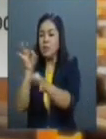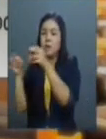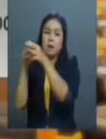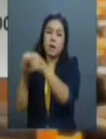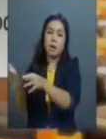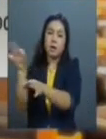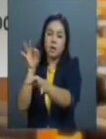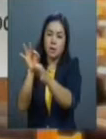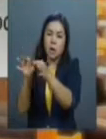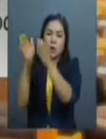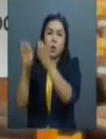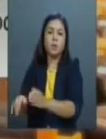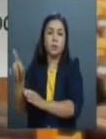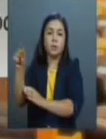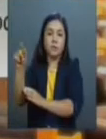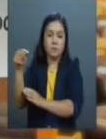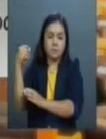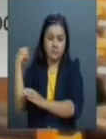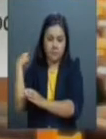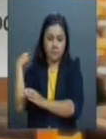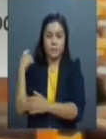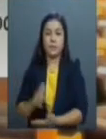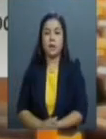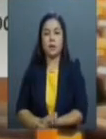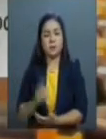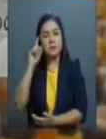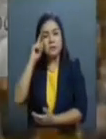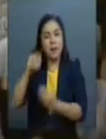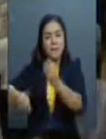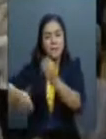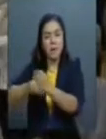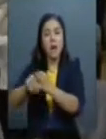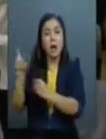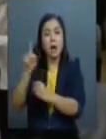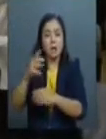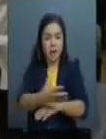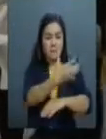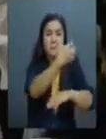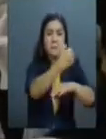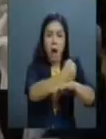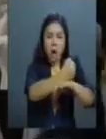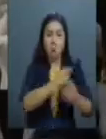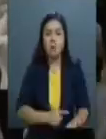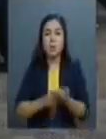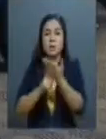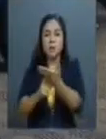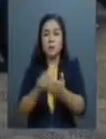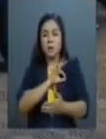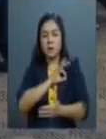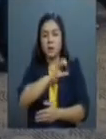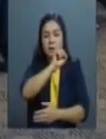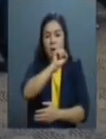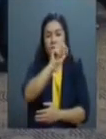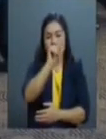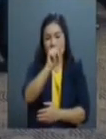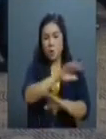ให้ได้เขตละ20คนมีข้อสังเกตจากกระแสการเมืองว่าข้อเสนอการยกเลิกส.ข.อาจเป็นไปได้ว่